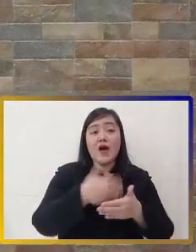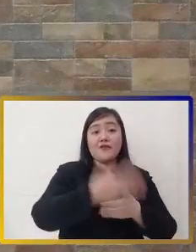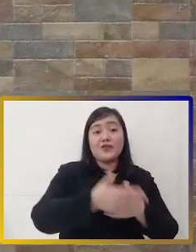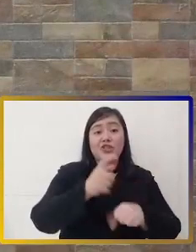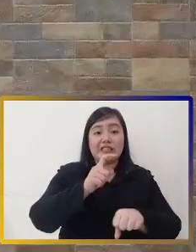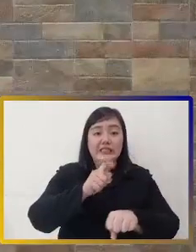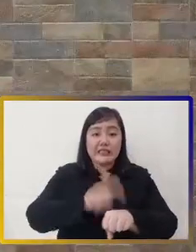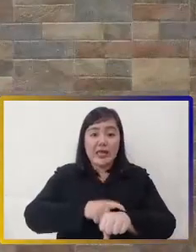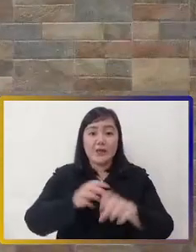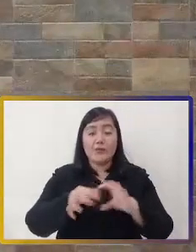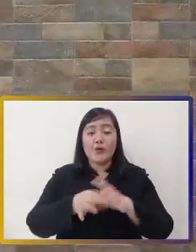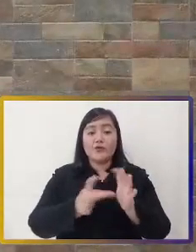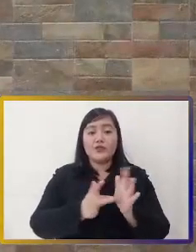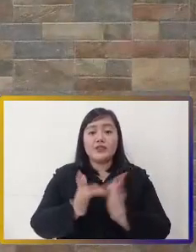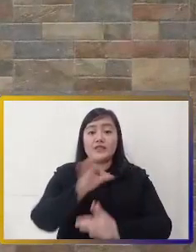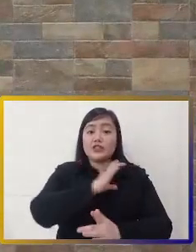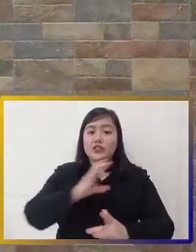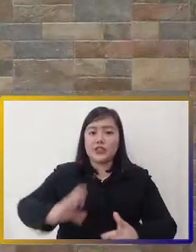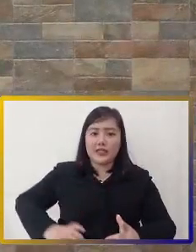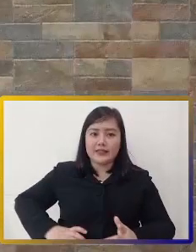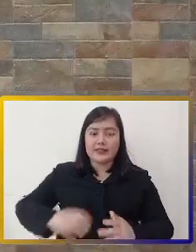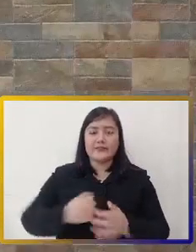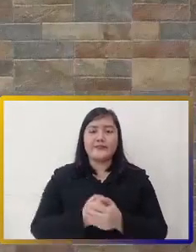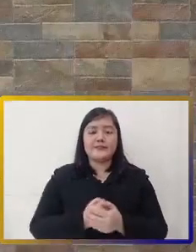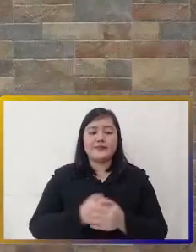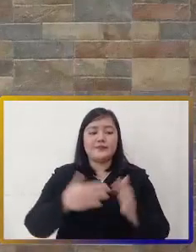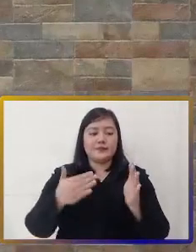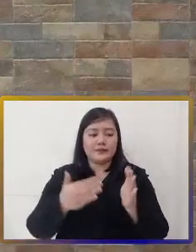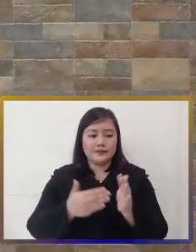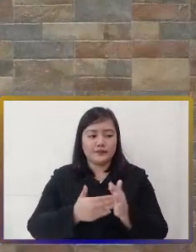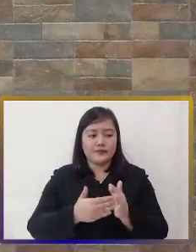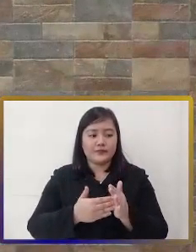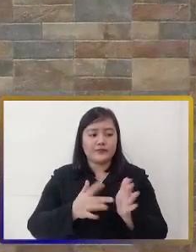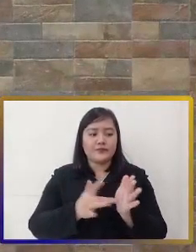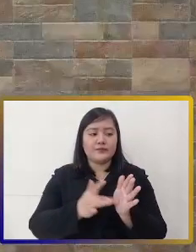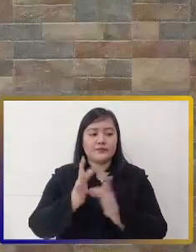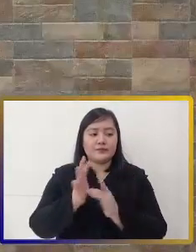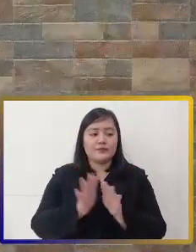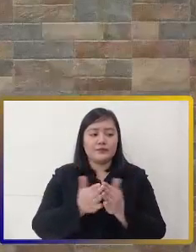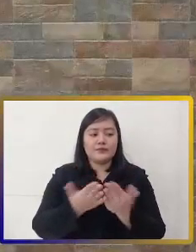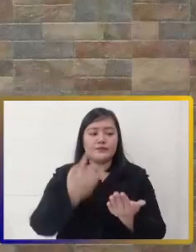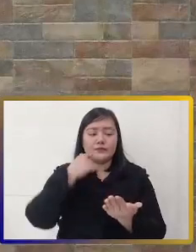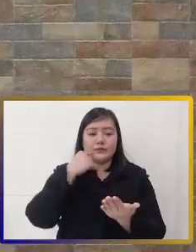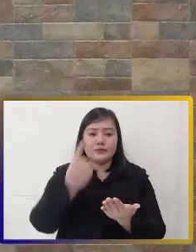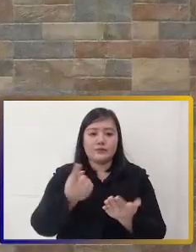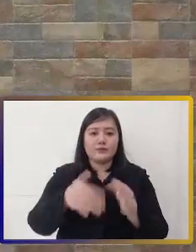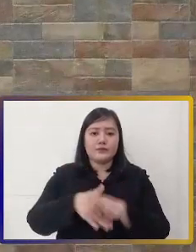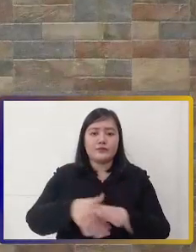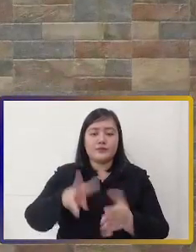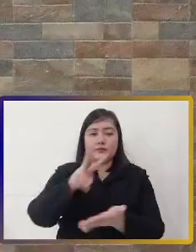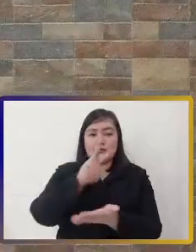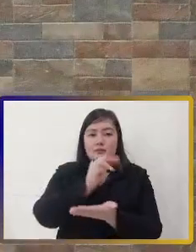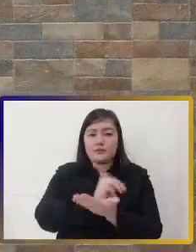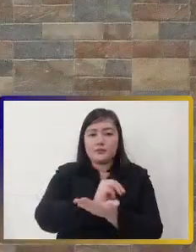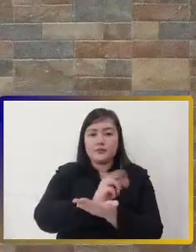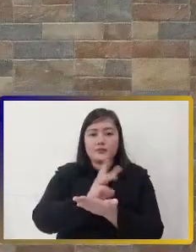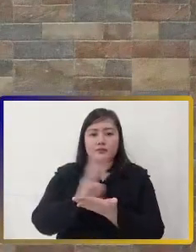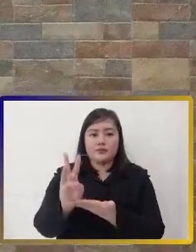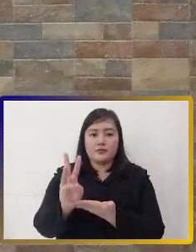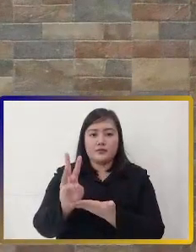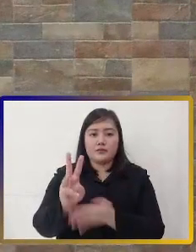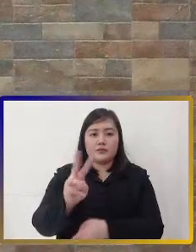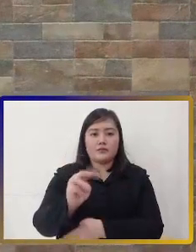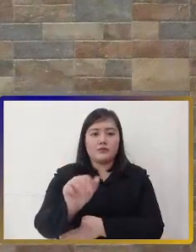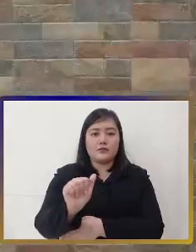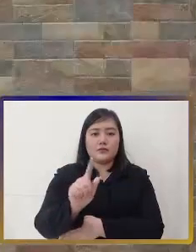talata natin sa Matthew chapter 16 verse number 18. Alam niyo po ang kagandahan sa talata po na ito. Kanina nga may